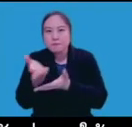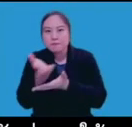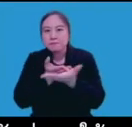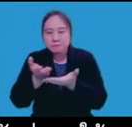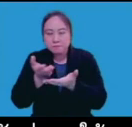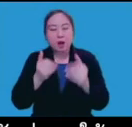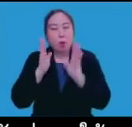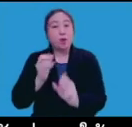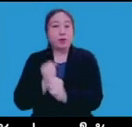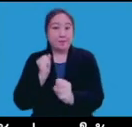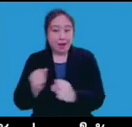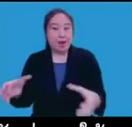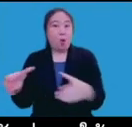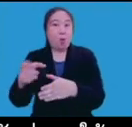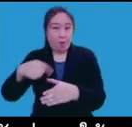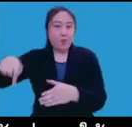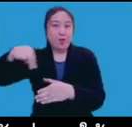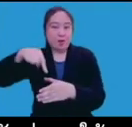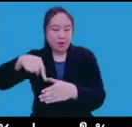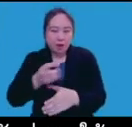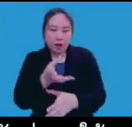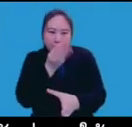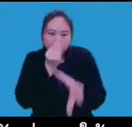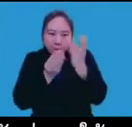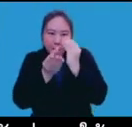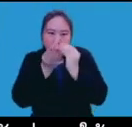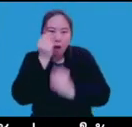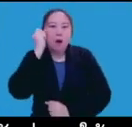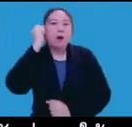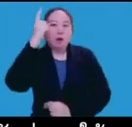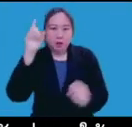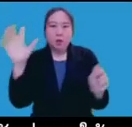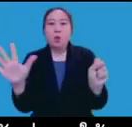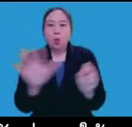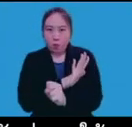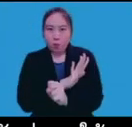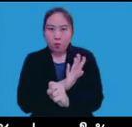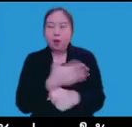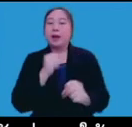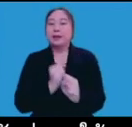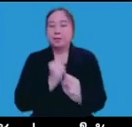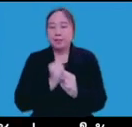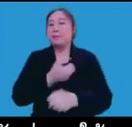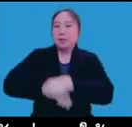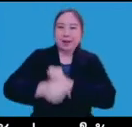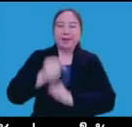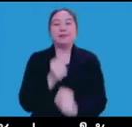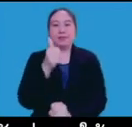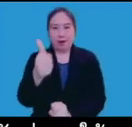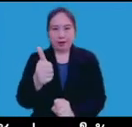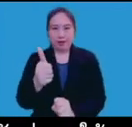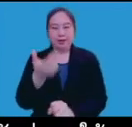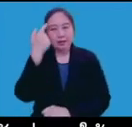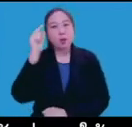ำให้เจ้าหน้าที่ในทีมงานเนี่ยสามารถมีความเข้าใจได้ครบถ้วนนะครับแล้วก็สามารถปฏิบัติงานได้ก็คิดว่